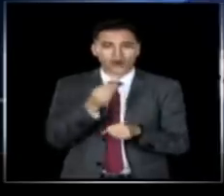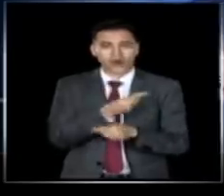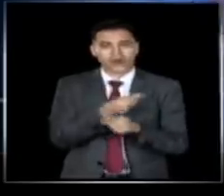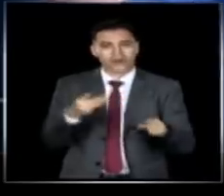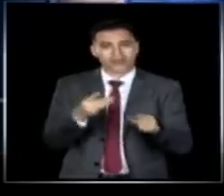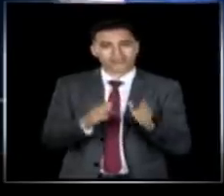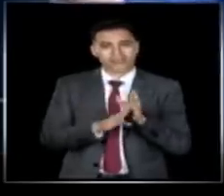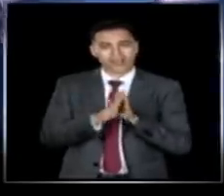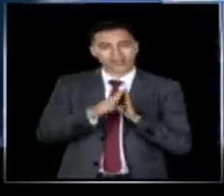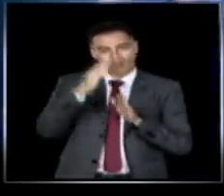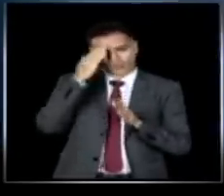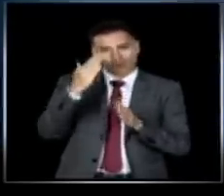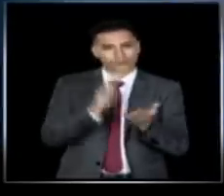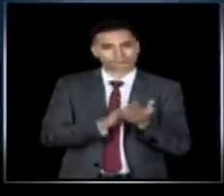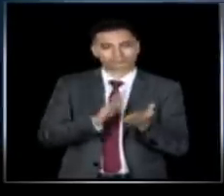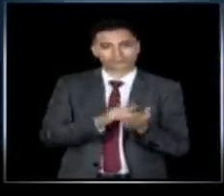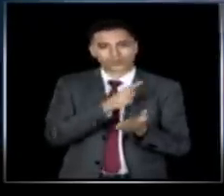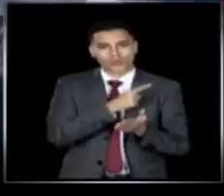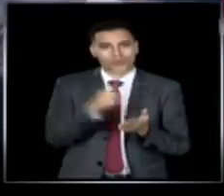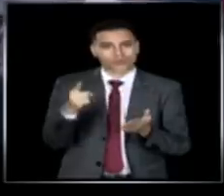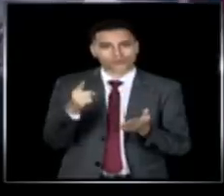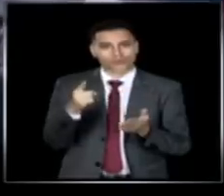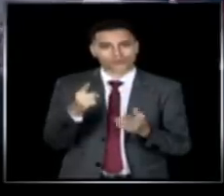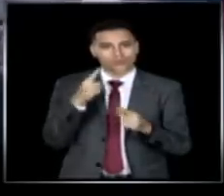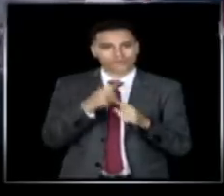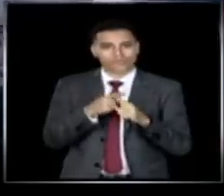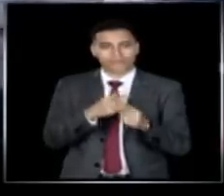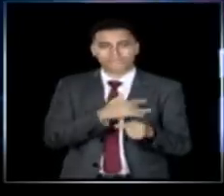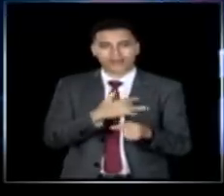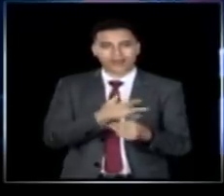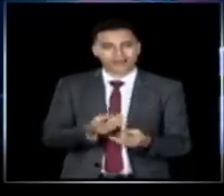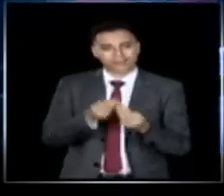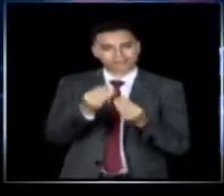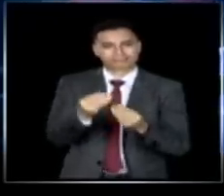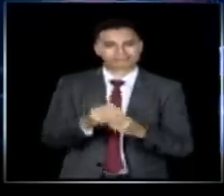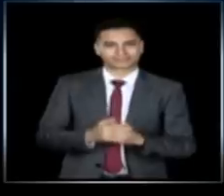نجاحكم. تحية والتصفيق ليكم من القمر.